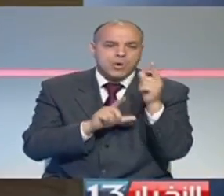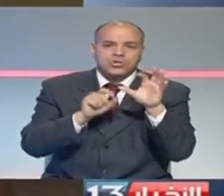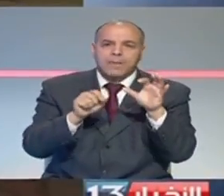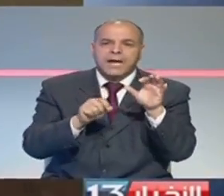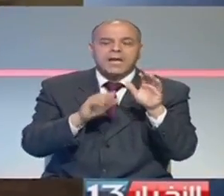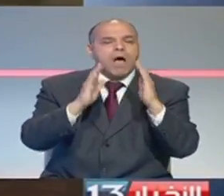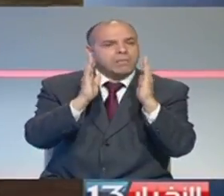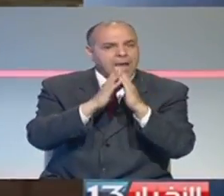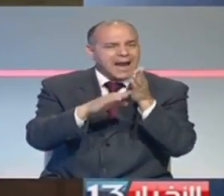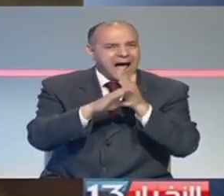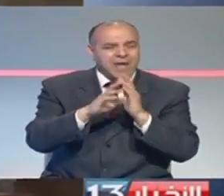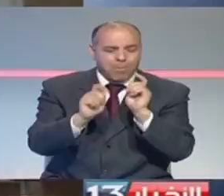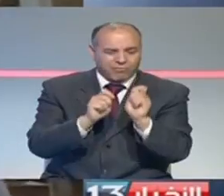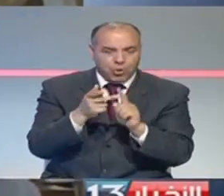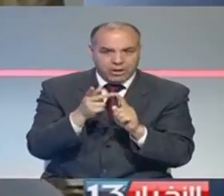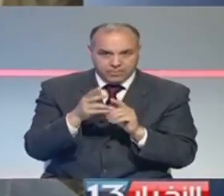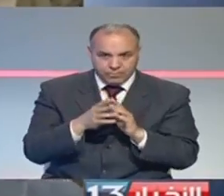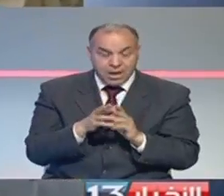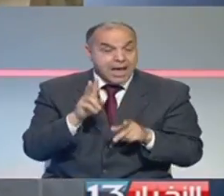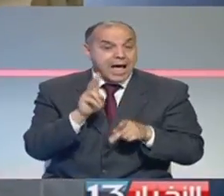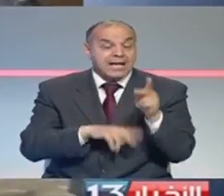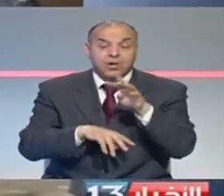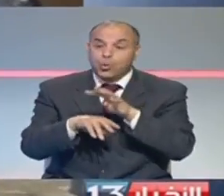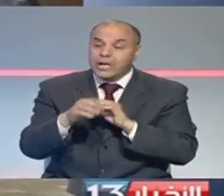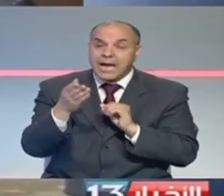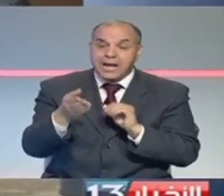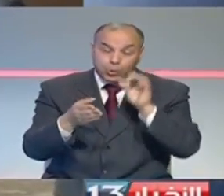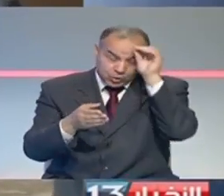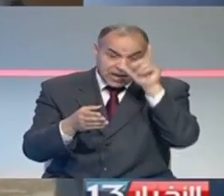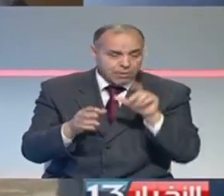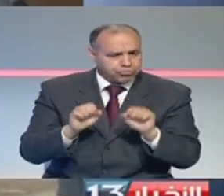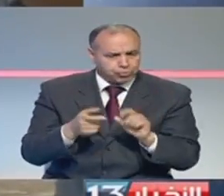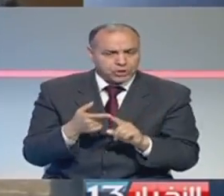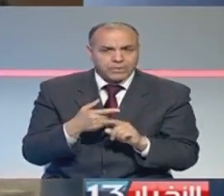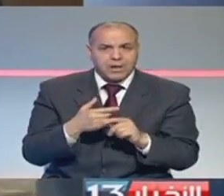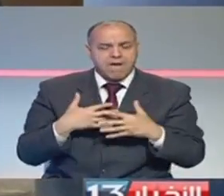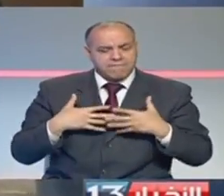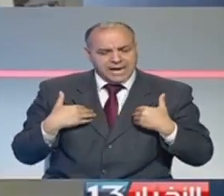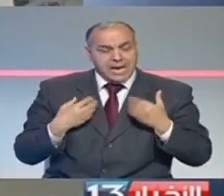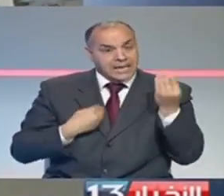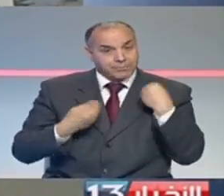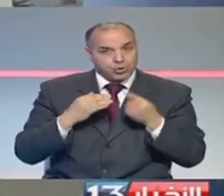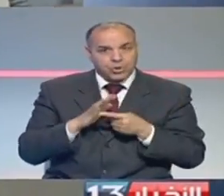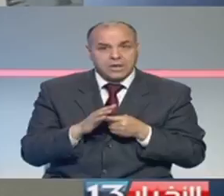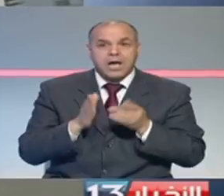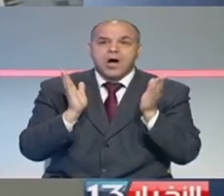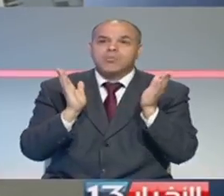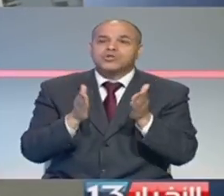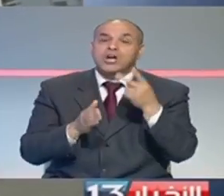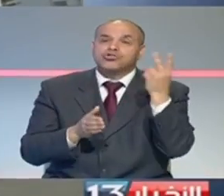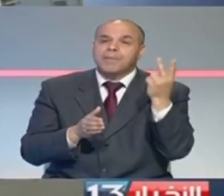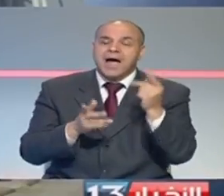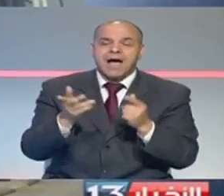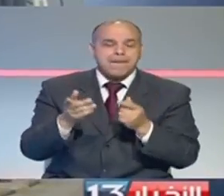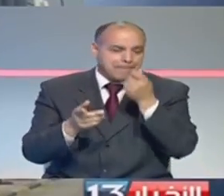بند لو وصلنا اغلب الولايات اه الجمهوريه وفرحانين التجربه المستشفى الجامعي